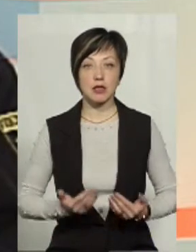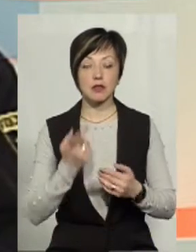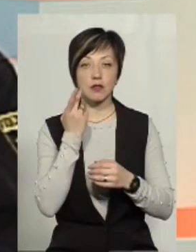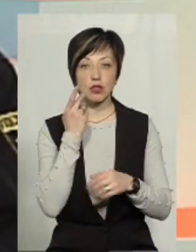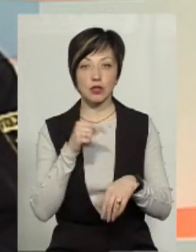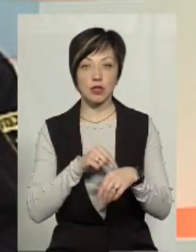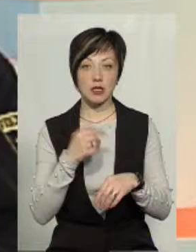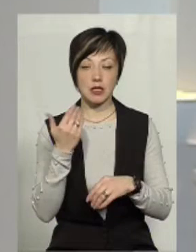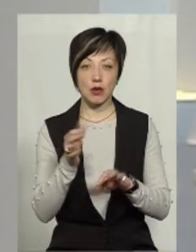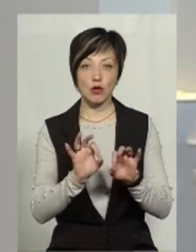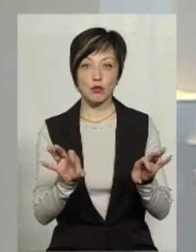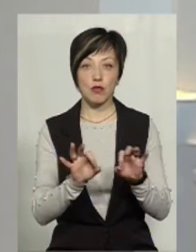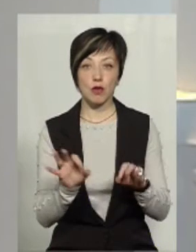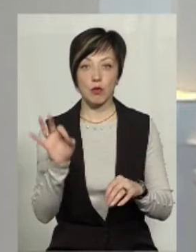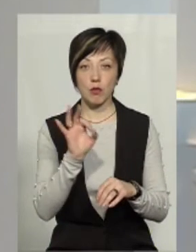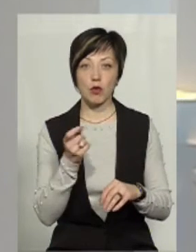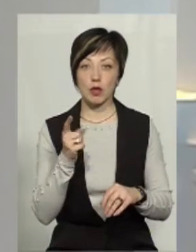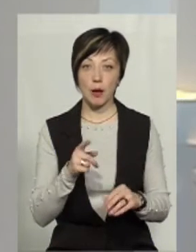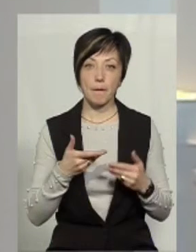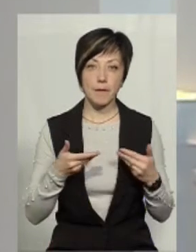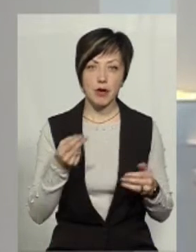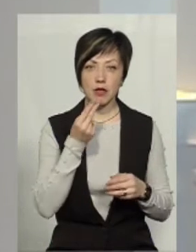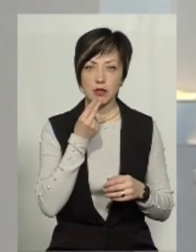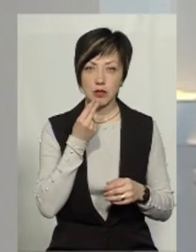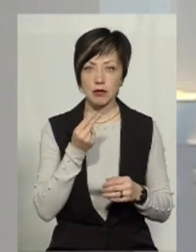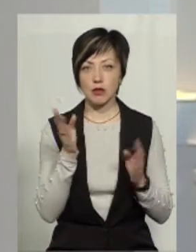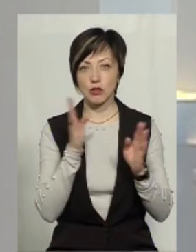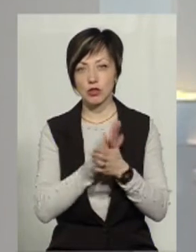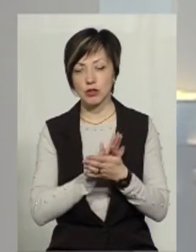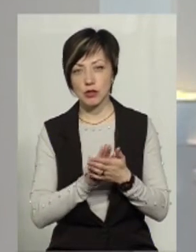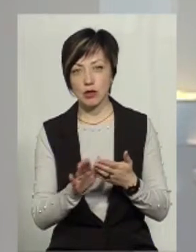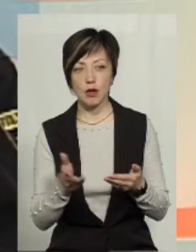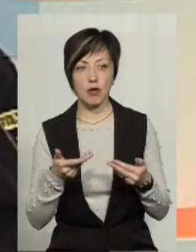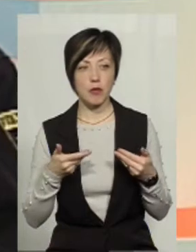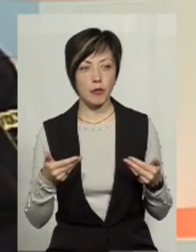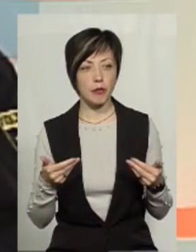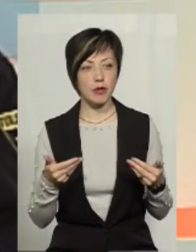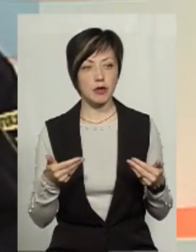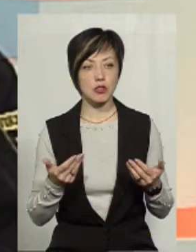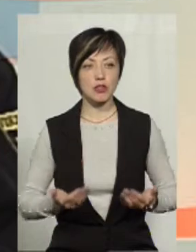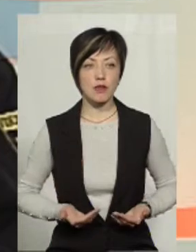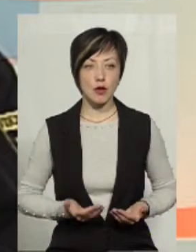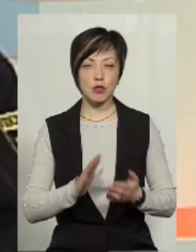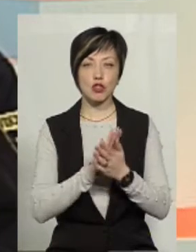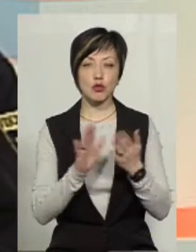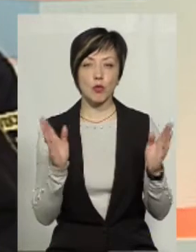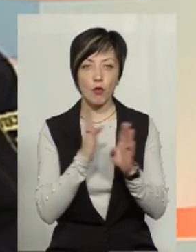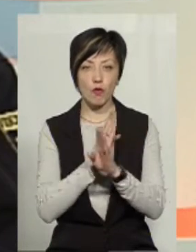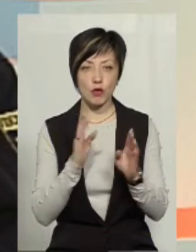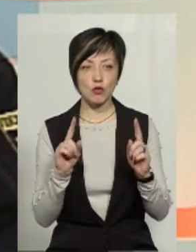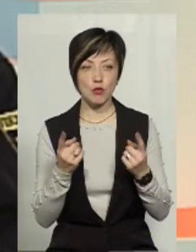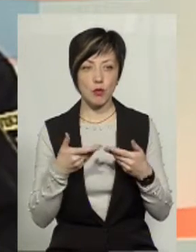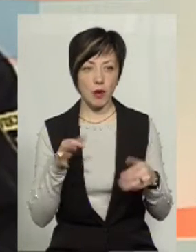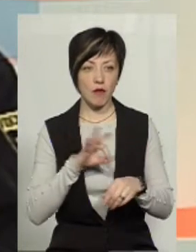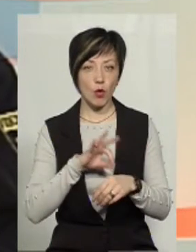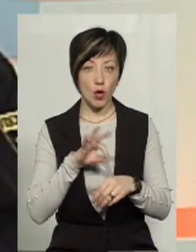зазвичай це торкається їх, розповідають про те, ми ж харчуємося екологічною їжею, ми живемо на чистому повітрі,